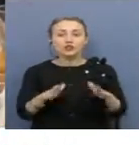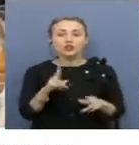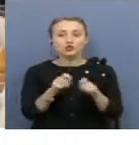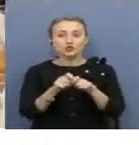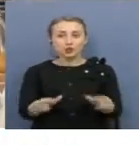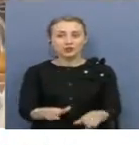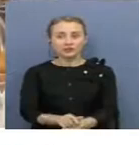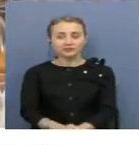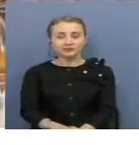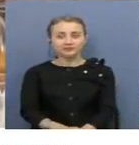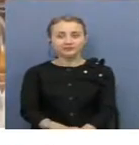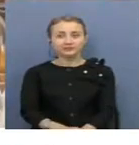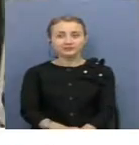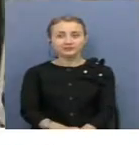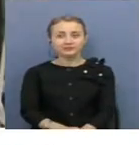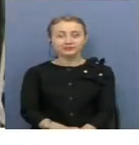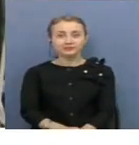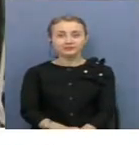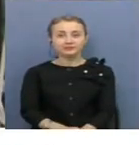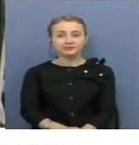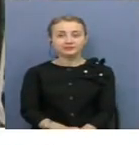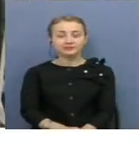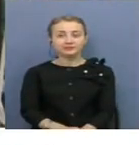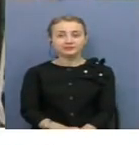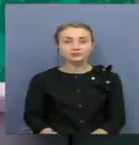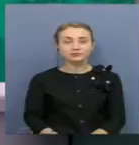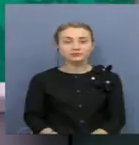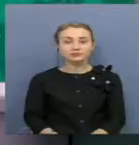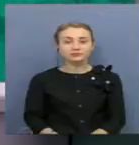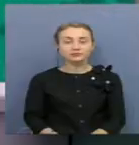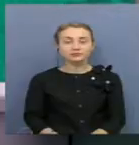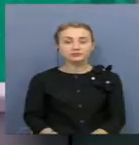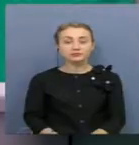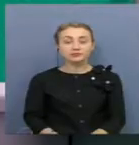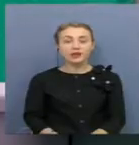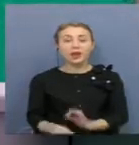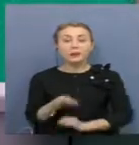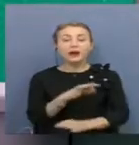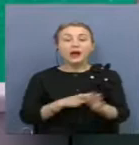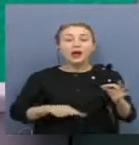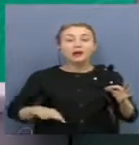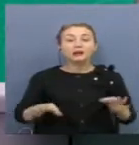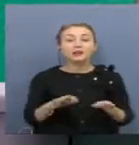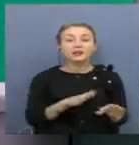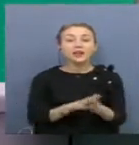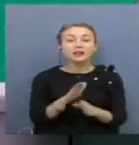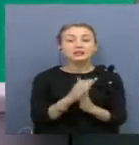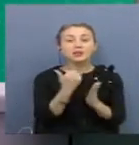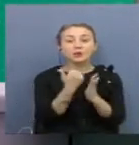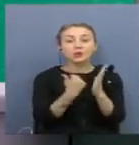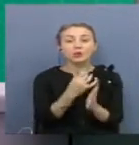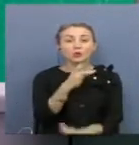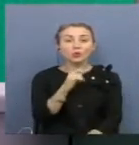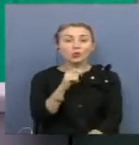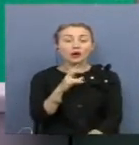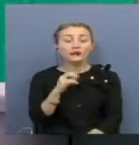Байболат Ерханат, Роза Мантаева, Ермек Махметов, Көкші ақпарат. Рухани жаңғыру, ұлы даланың жеті қыры бағдарламалары аясындағы